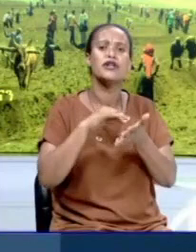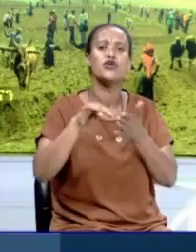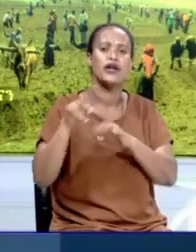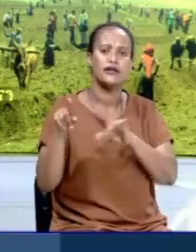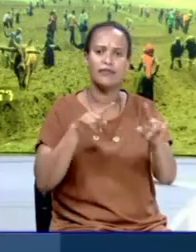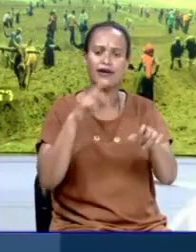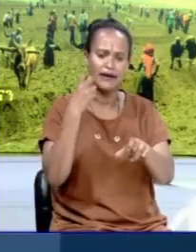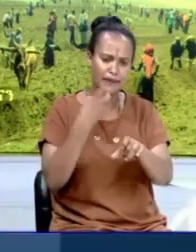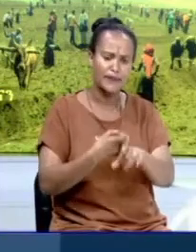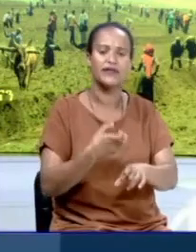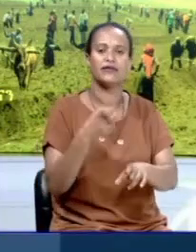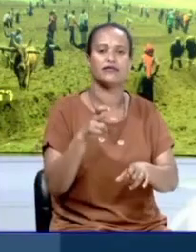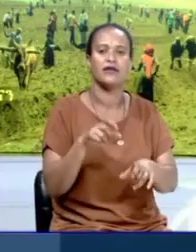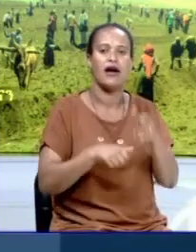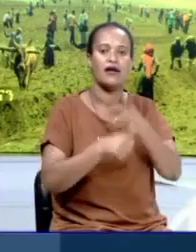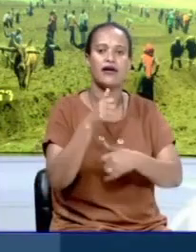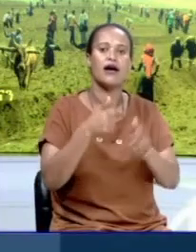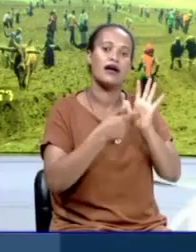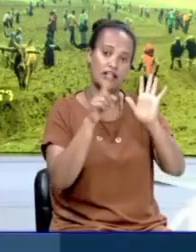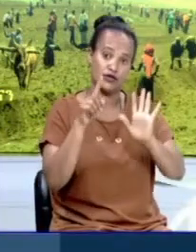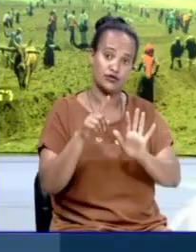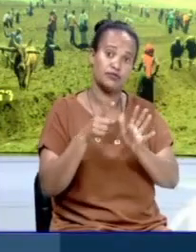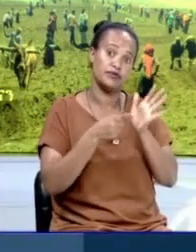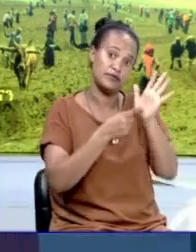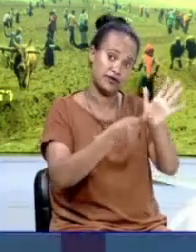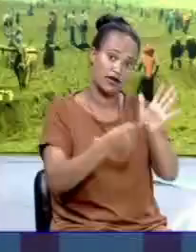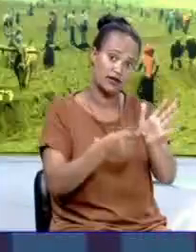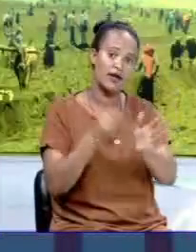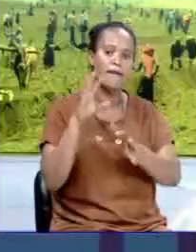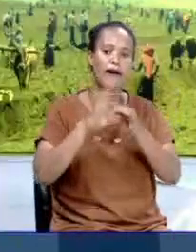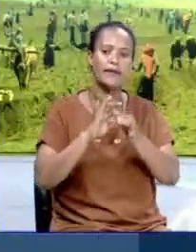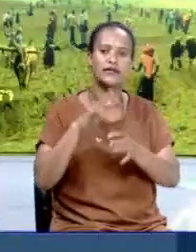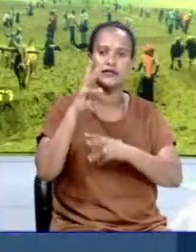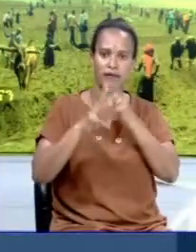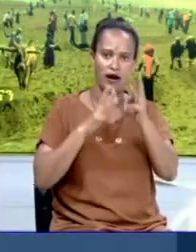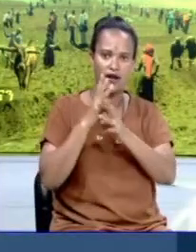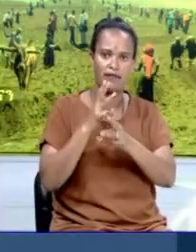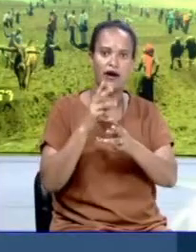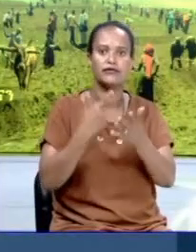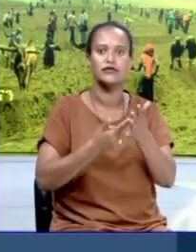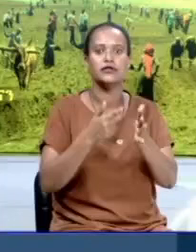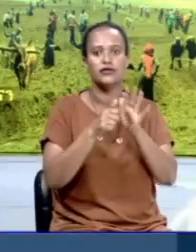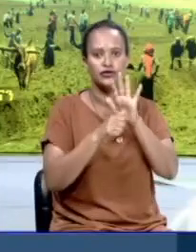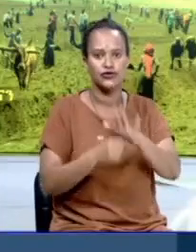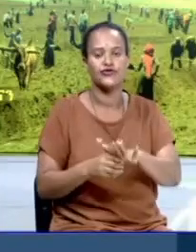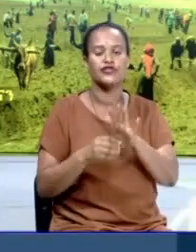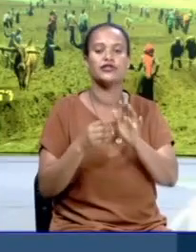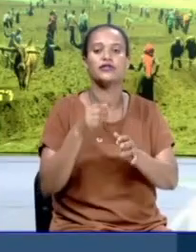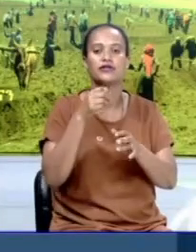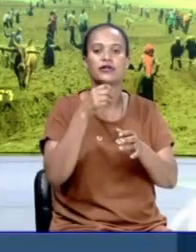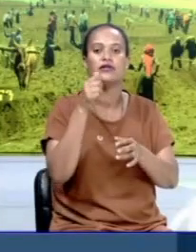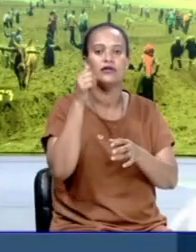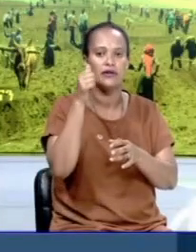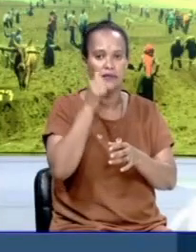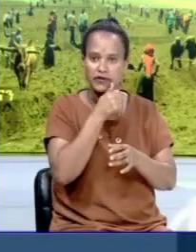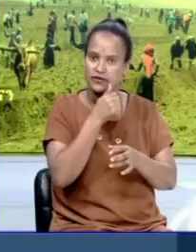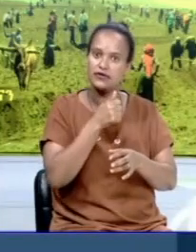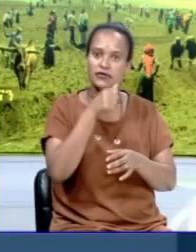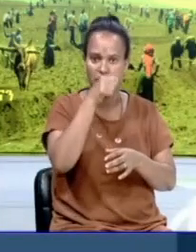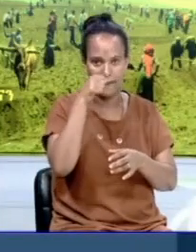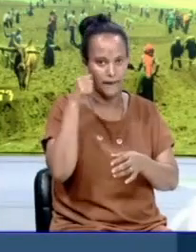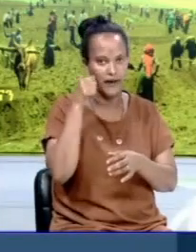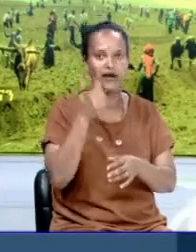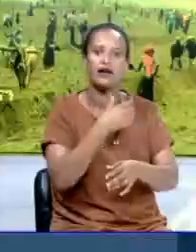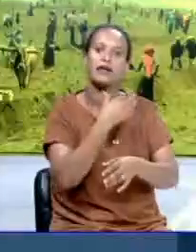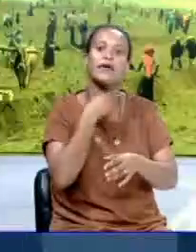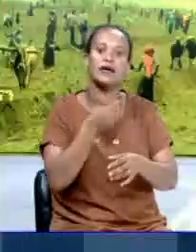ድማ ንከቢድ ሓደጋን ኣፀቦን ምቅልዑን ብምምልኻት ማሕበረሰብ ዓለም ኣብ ልዕሊ ጉጅለ ፋሽትን ተስፋፋሓ ዓለም ሓራን ውልቀ መላኺ ኢሳያስ